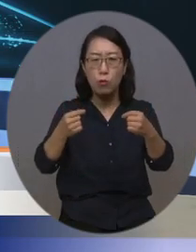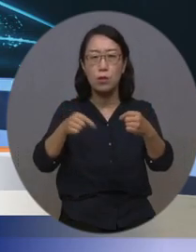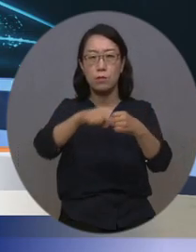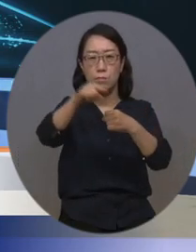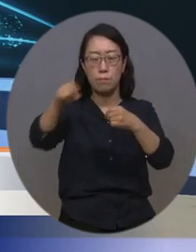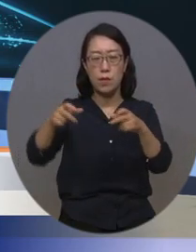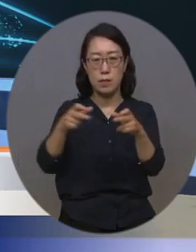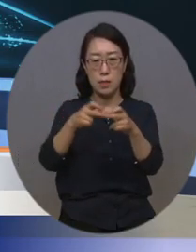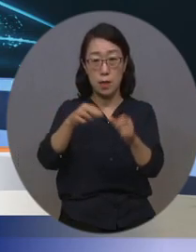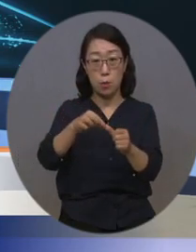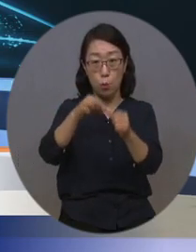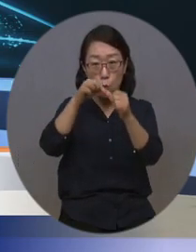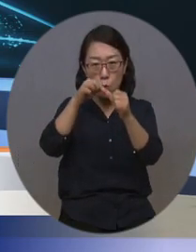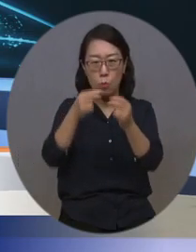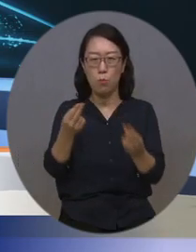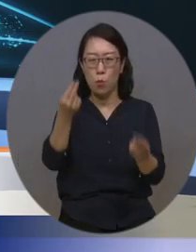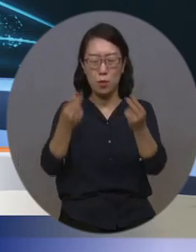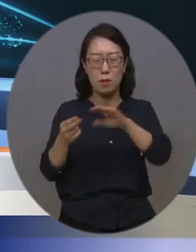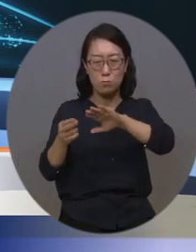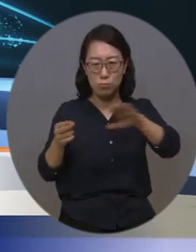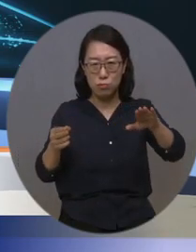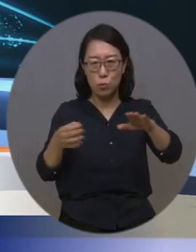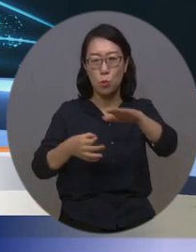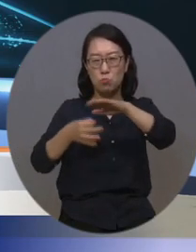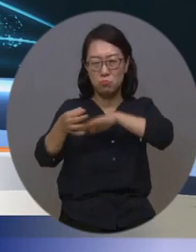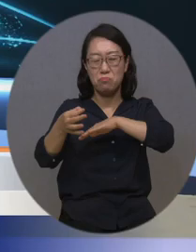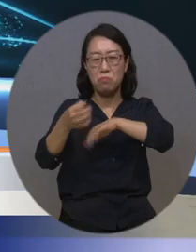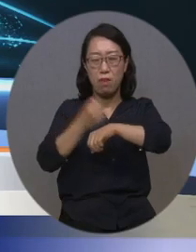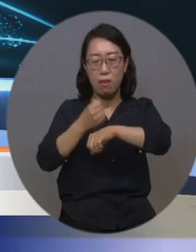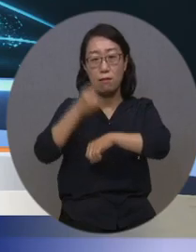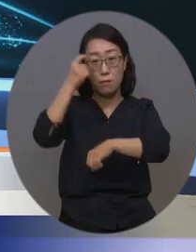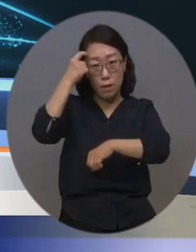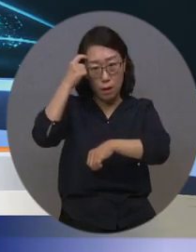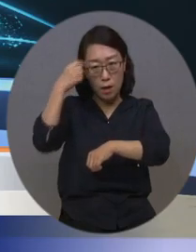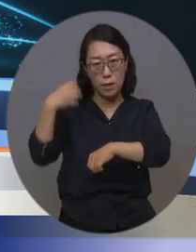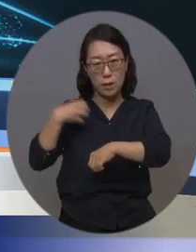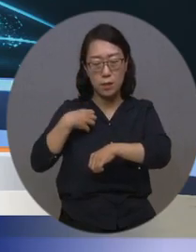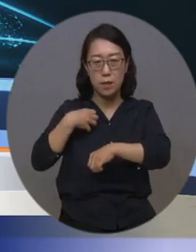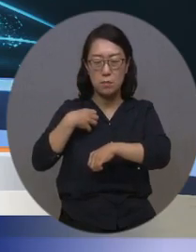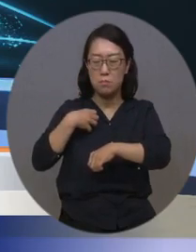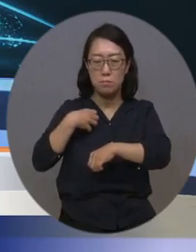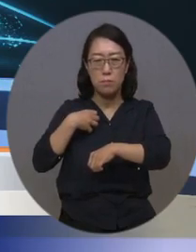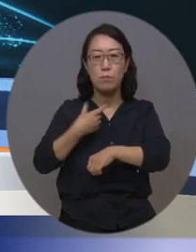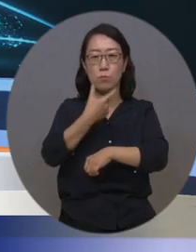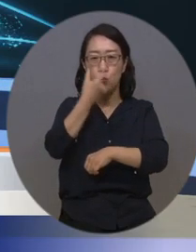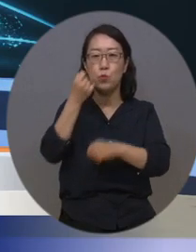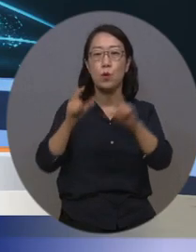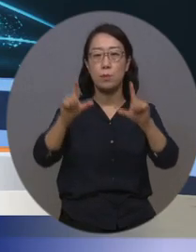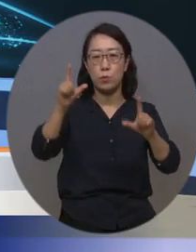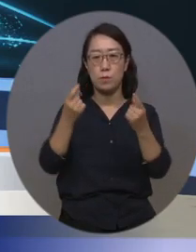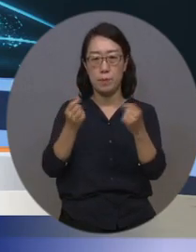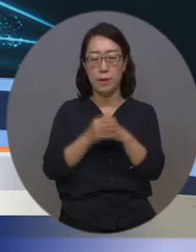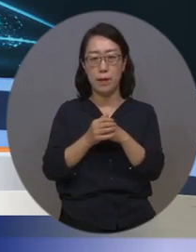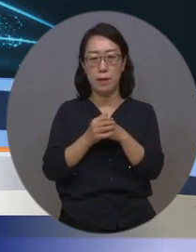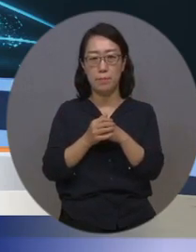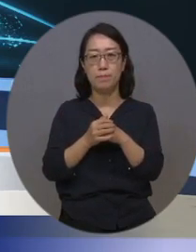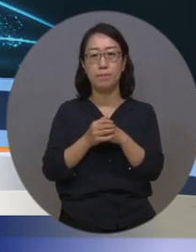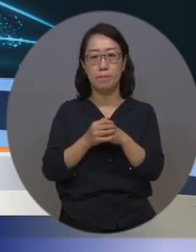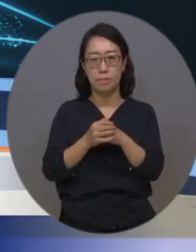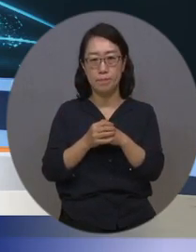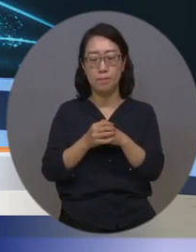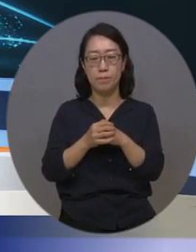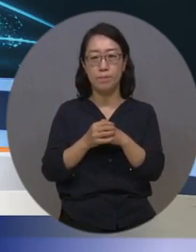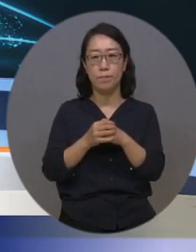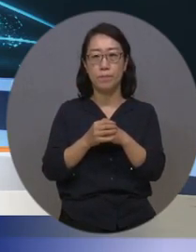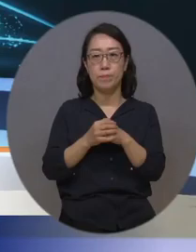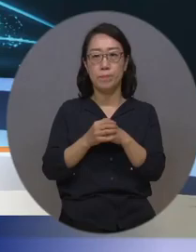장애인 고용 보다는 부담금을 납부하는 등 책임감이 결여된 모습을 보이고 있습니다 자세한 내용 박성영 기자가